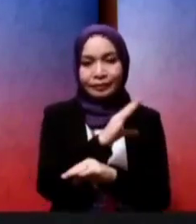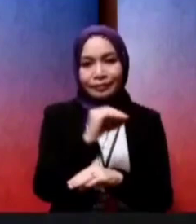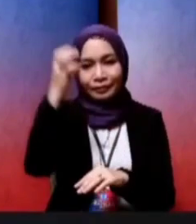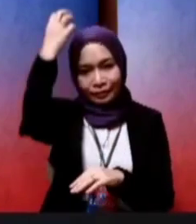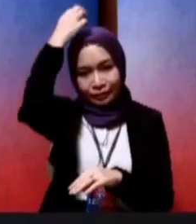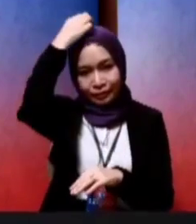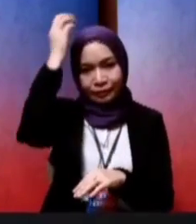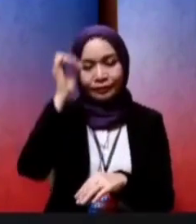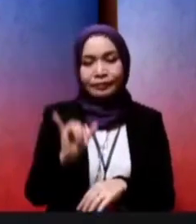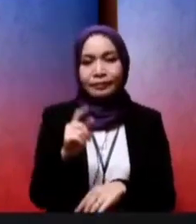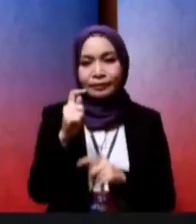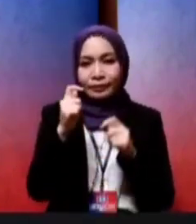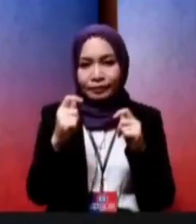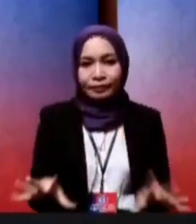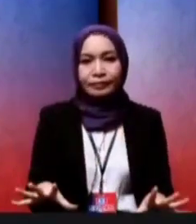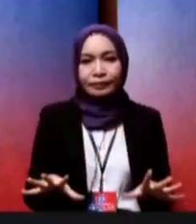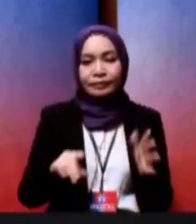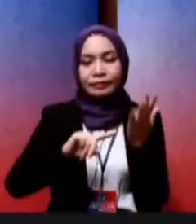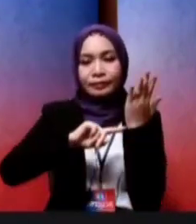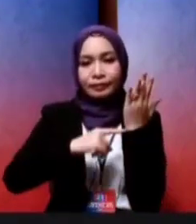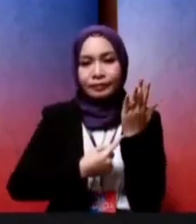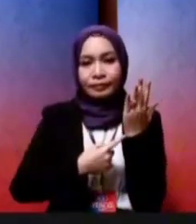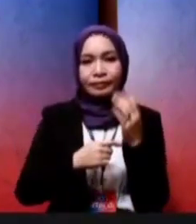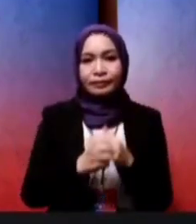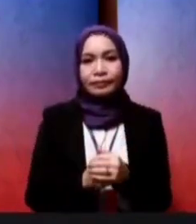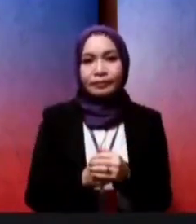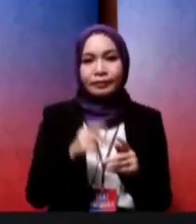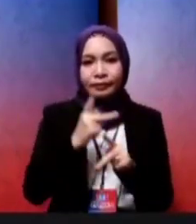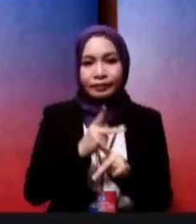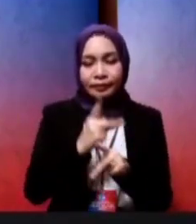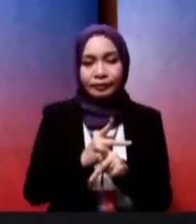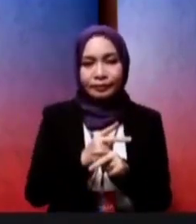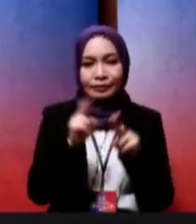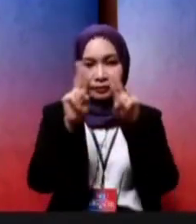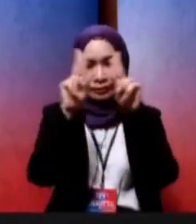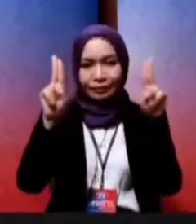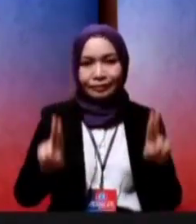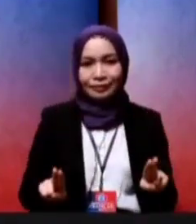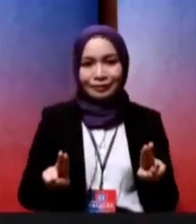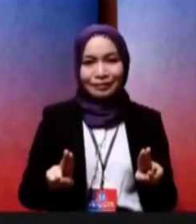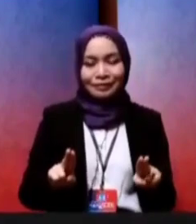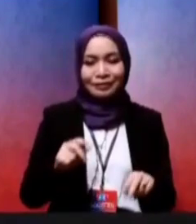menghidupkan khidmat ujian singan kendiri DNA